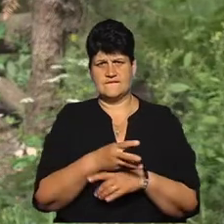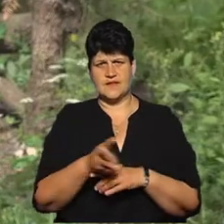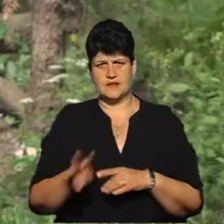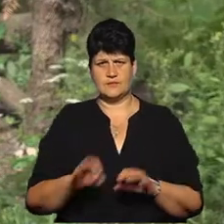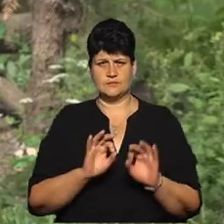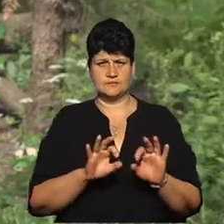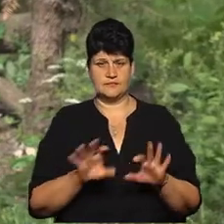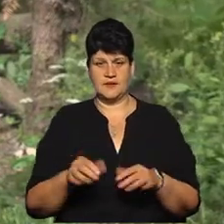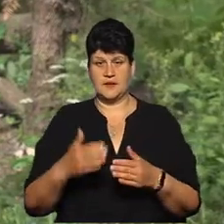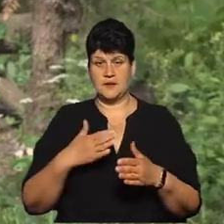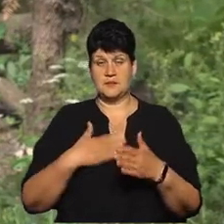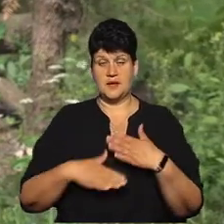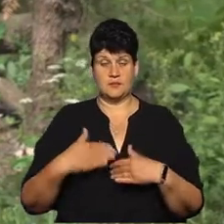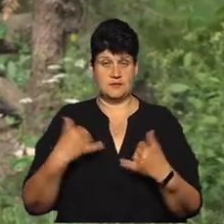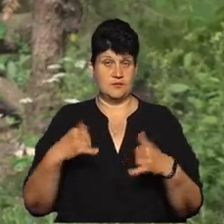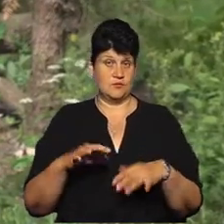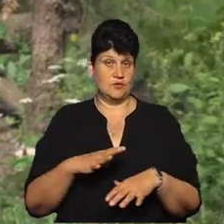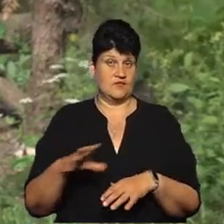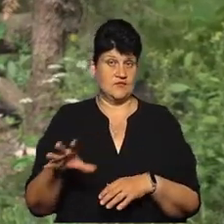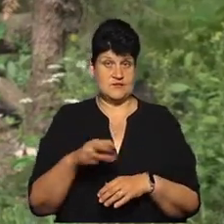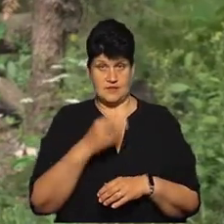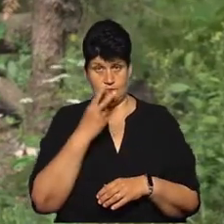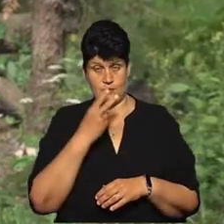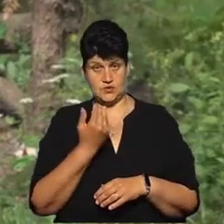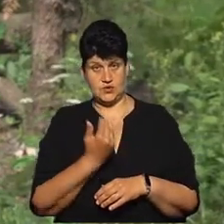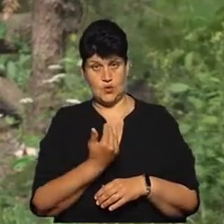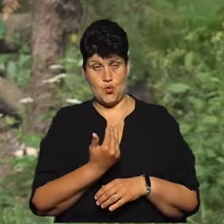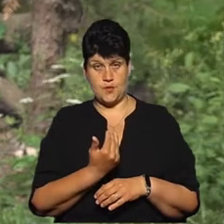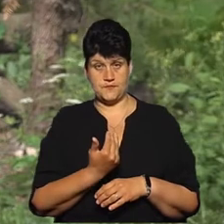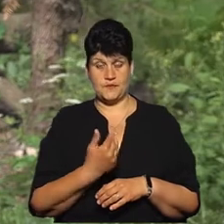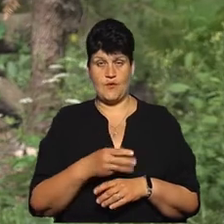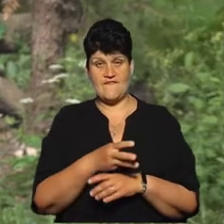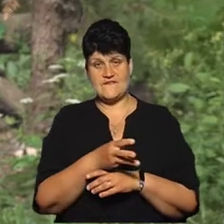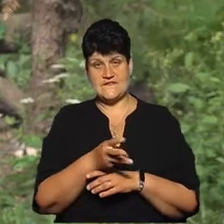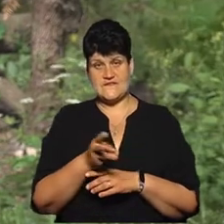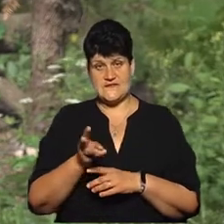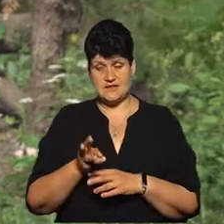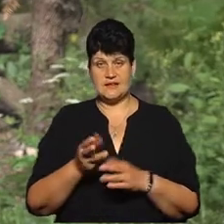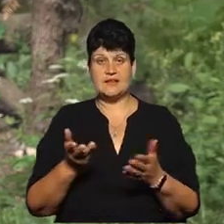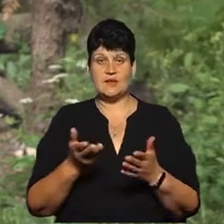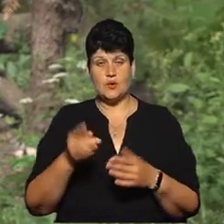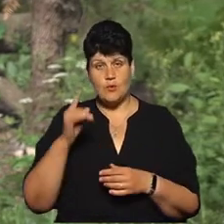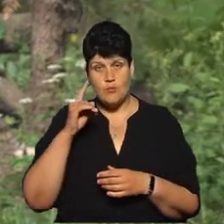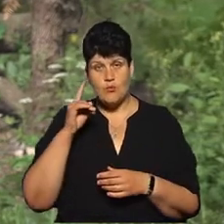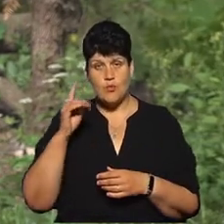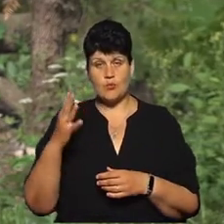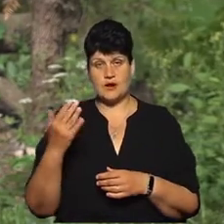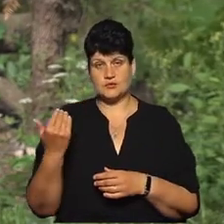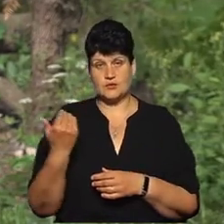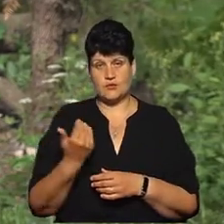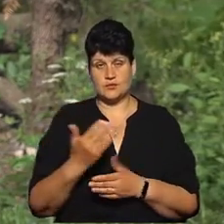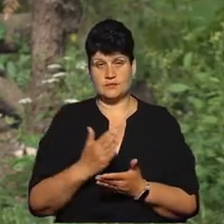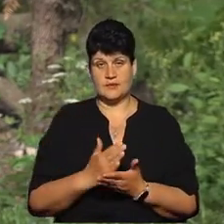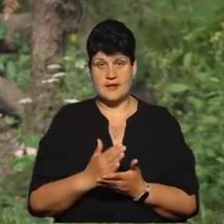здивовані були всі побачити його і його відео, і якої популярності воно набуло. Але саме